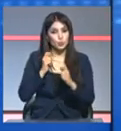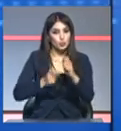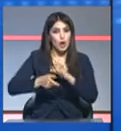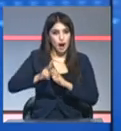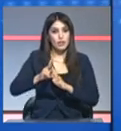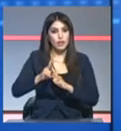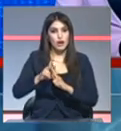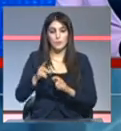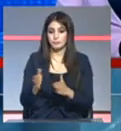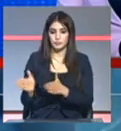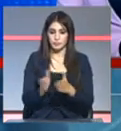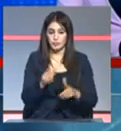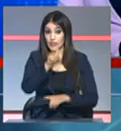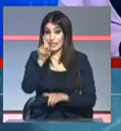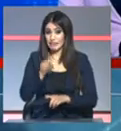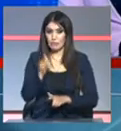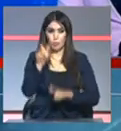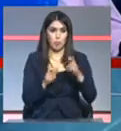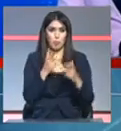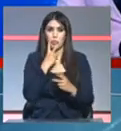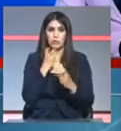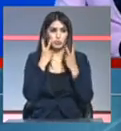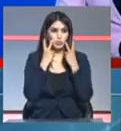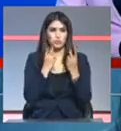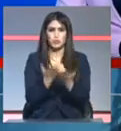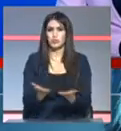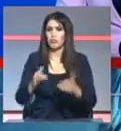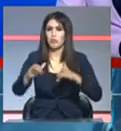كلها اليوم